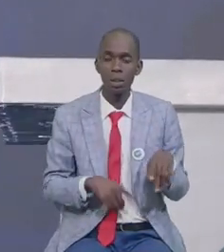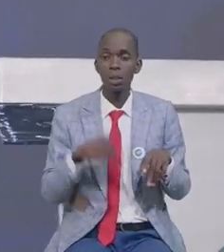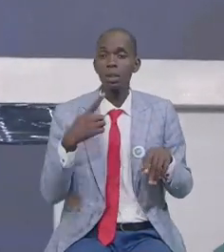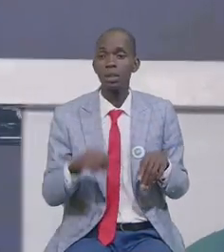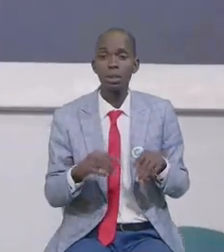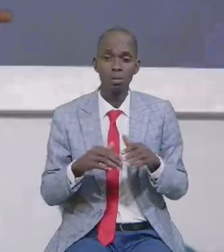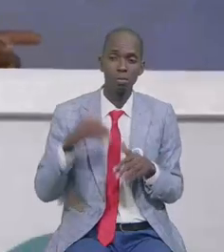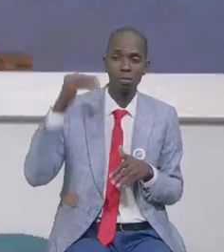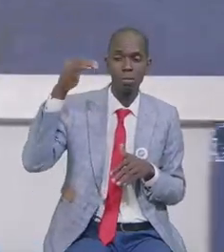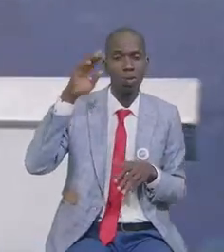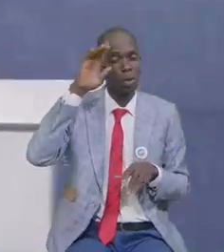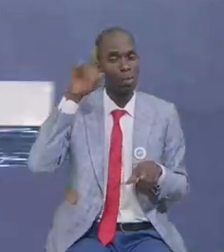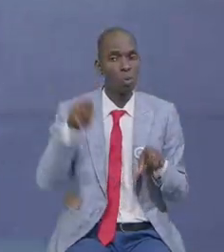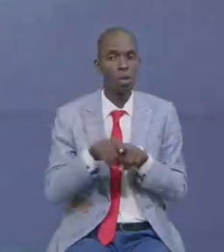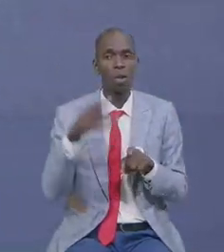David n'ont pas pu.